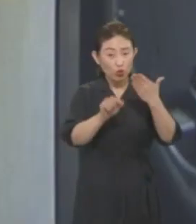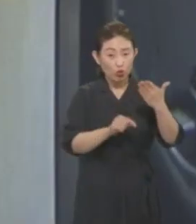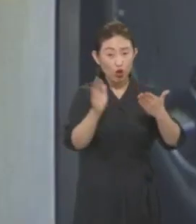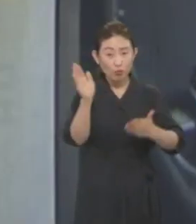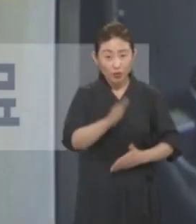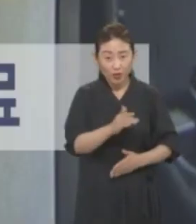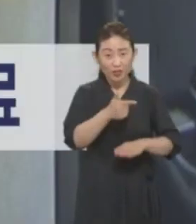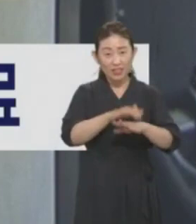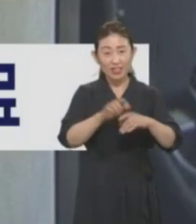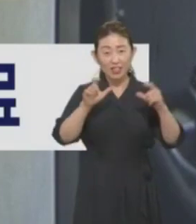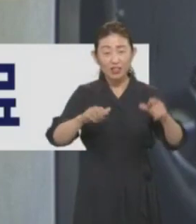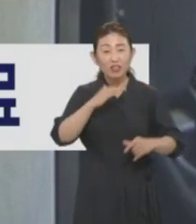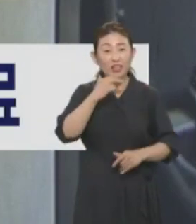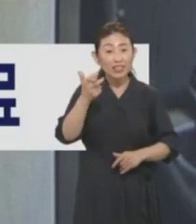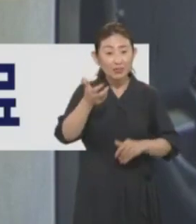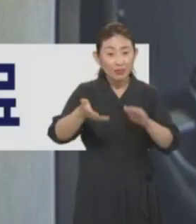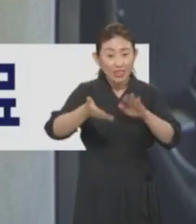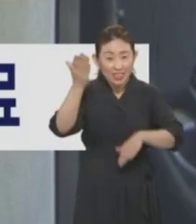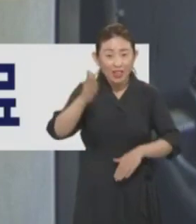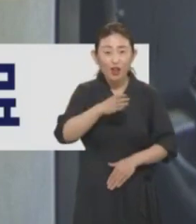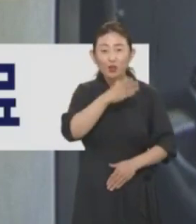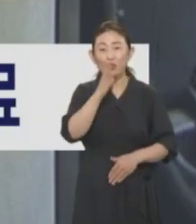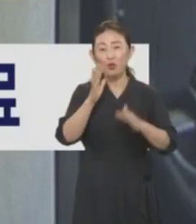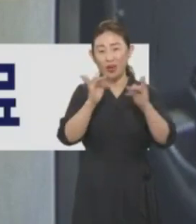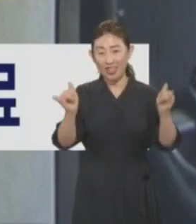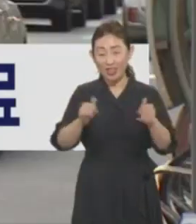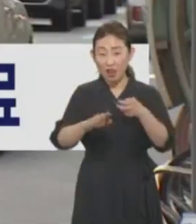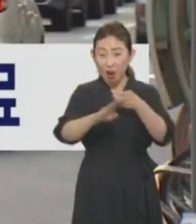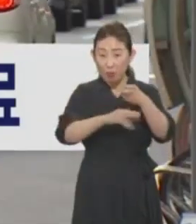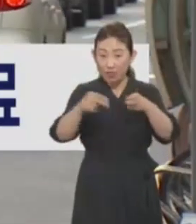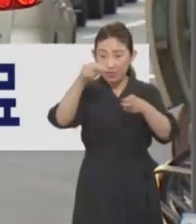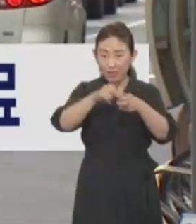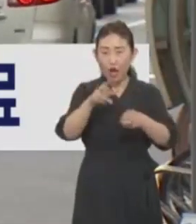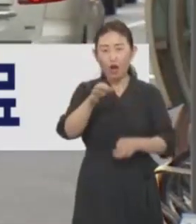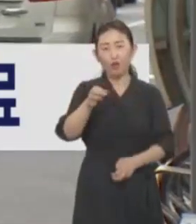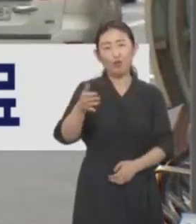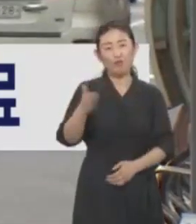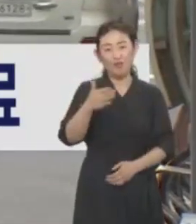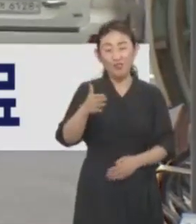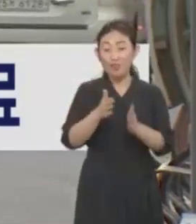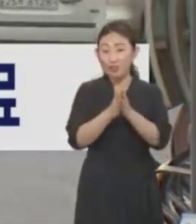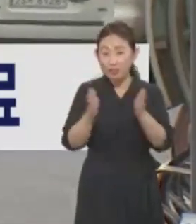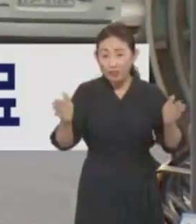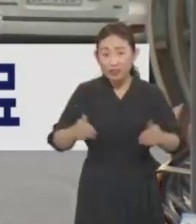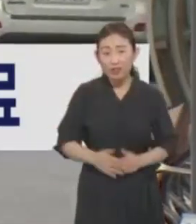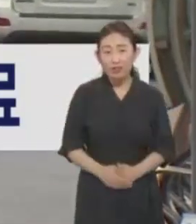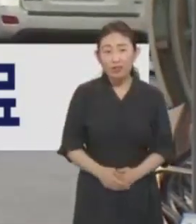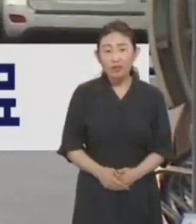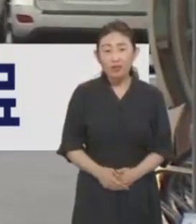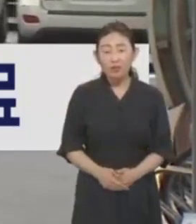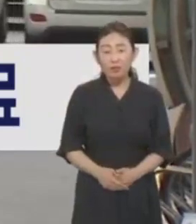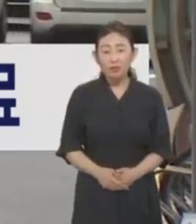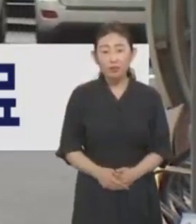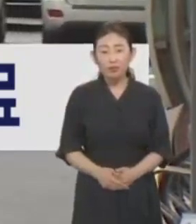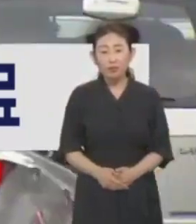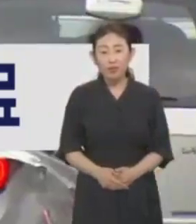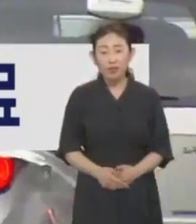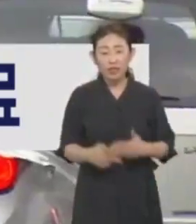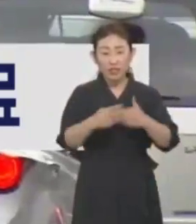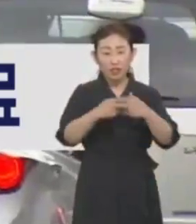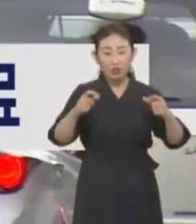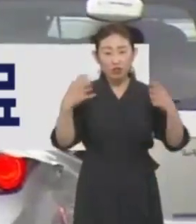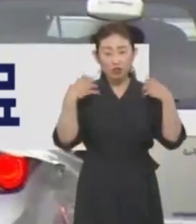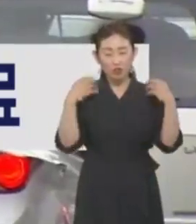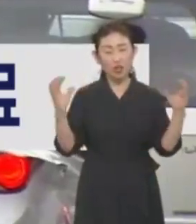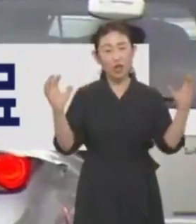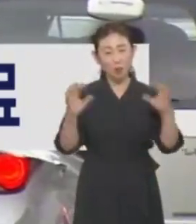오는 9월부터 대전 지역 만 70세 이상 어르신들은 무료로 시내버스를 탈 수 있게 됩니다. 대전시는